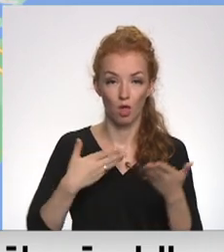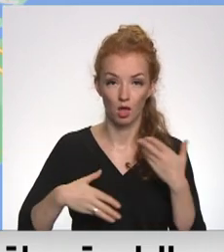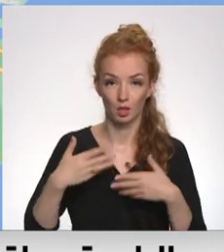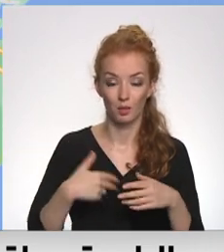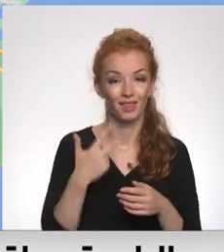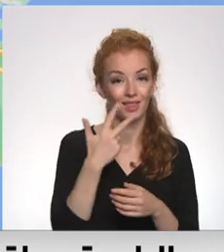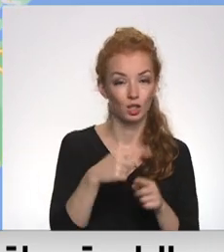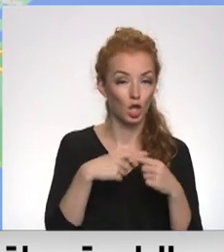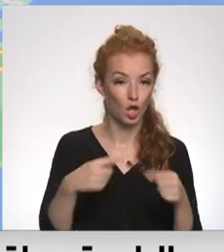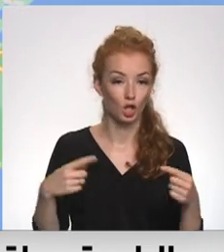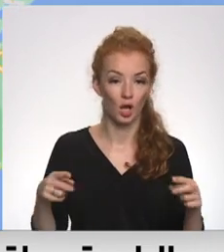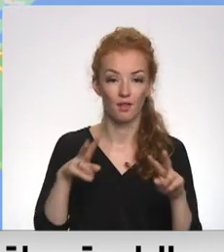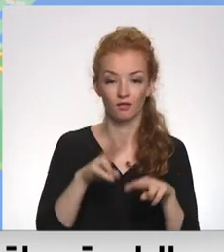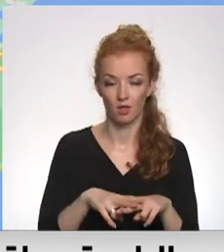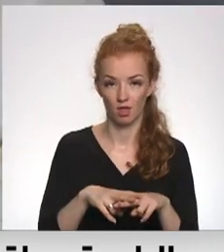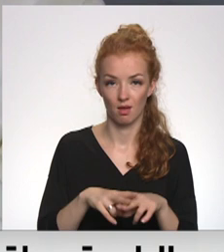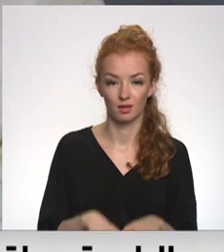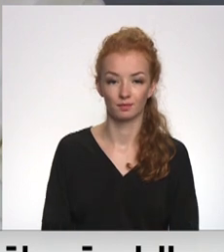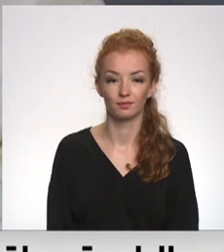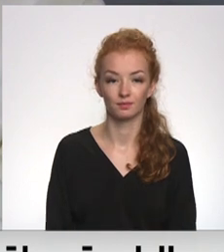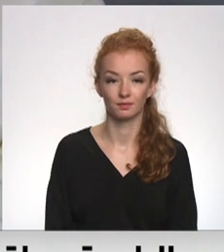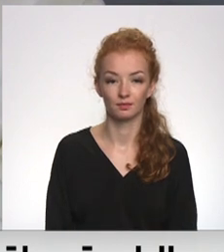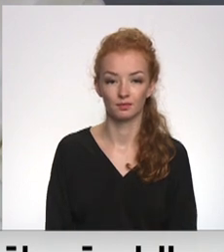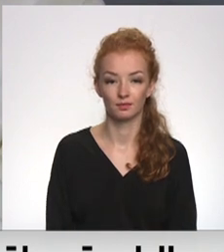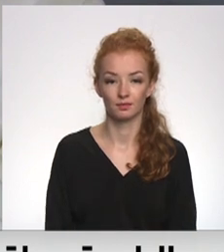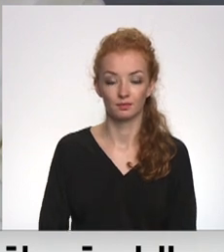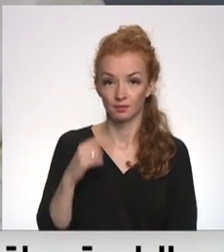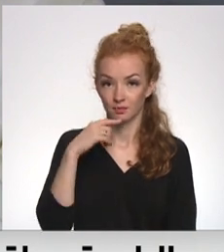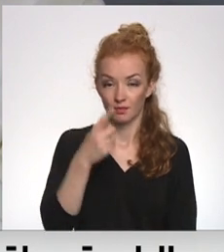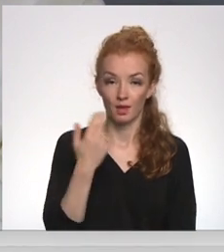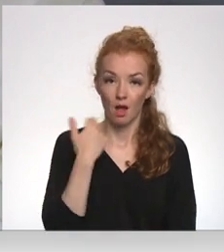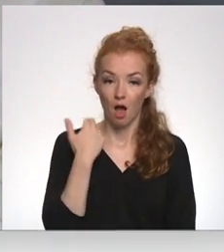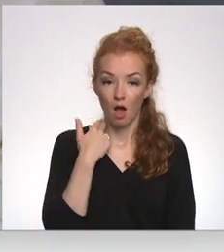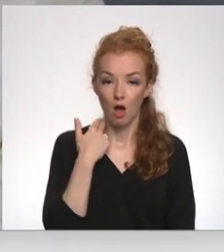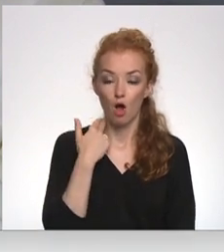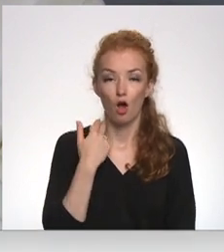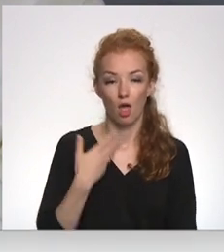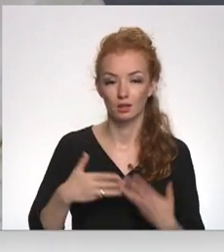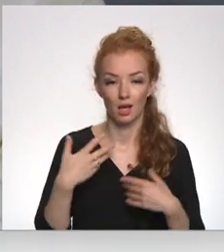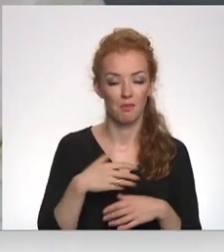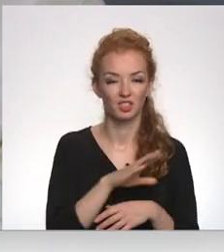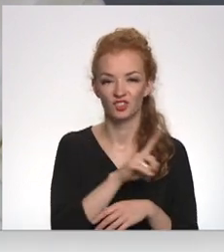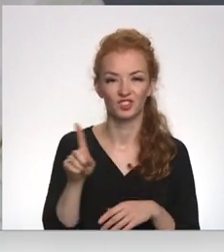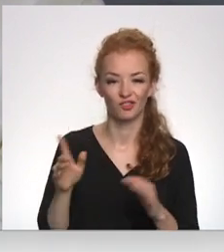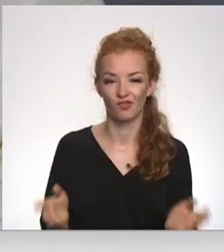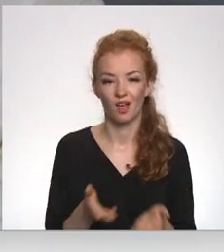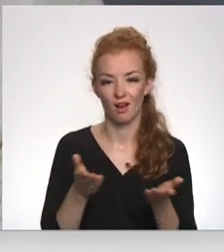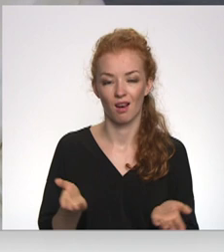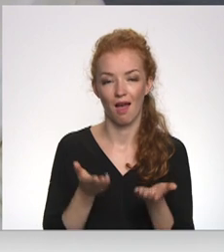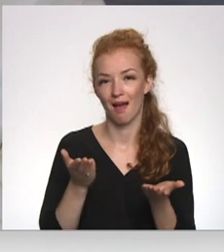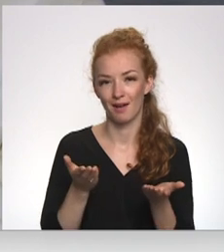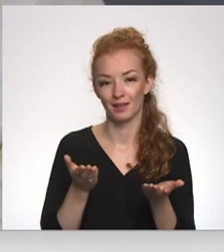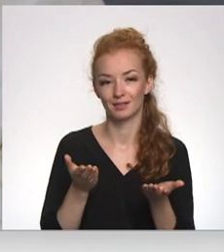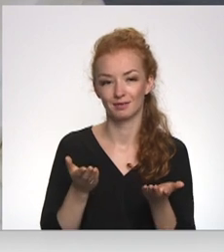trīs dažādās vietās. Nu, angļu eksāmenis bija droši vien tas vieglākais. Bet,